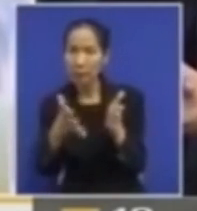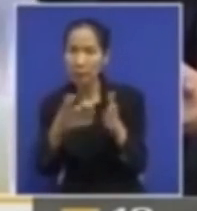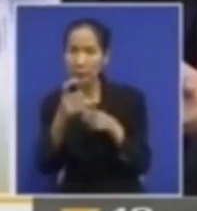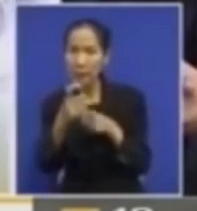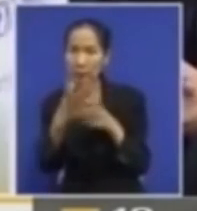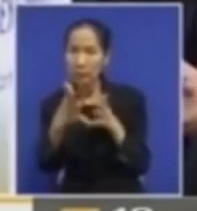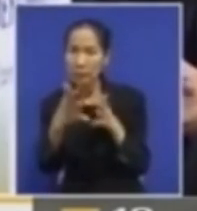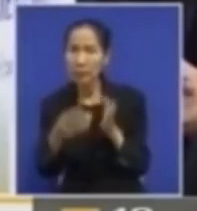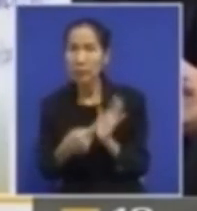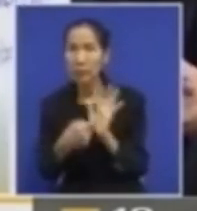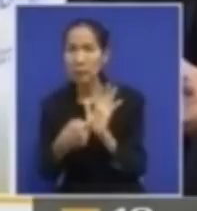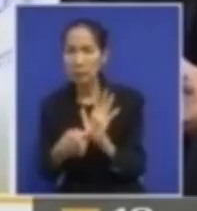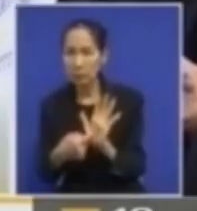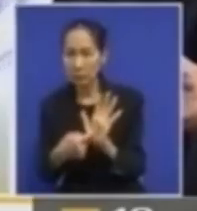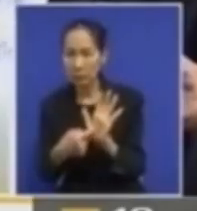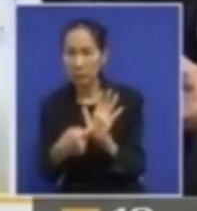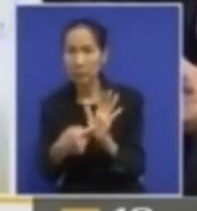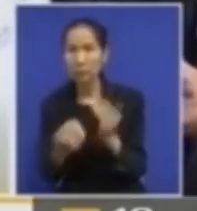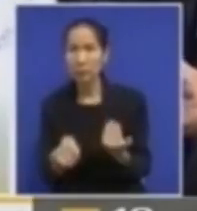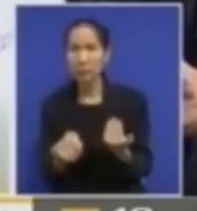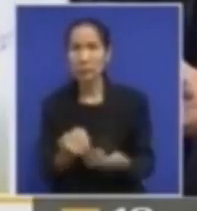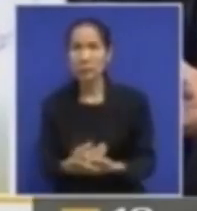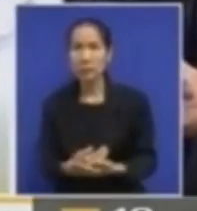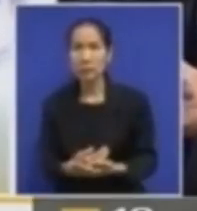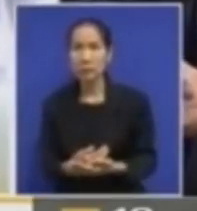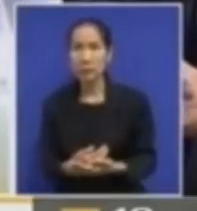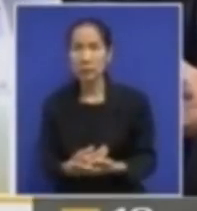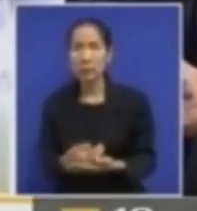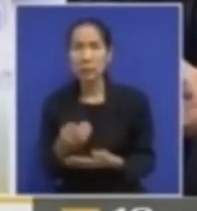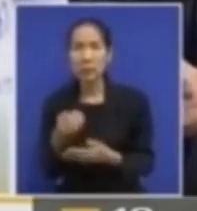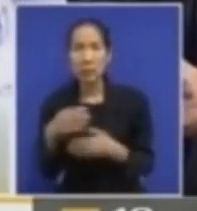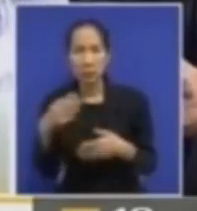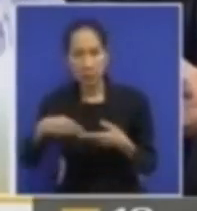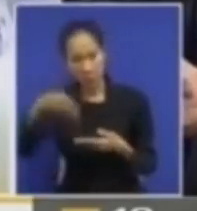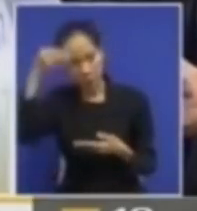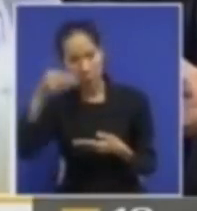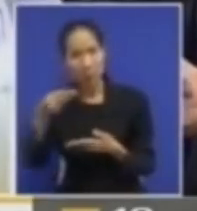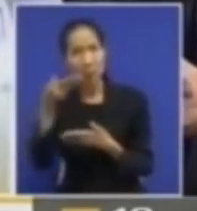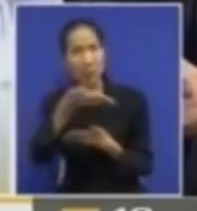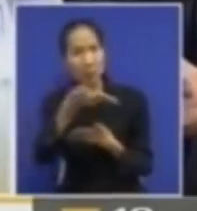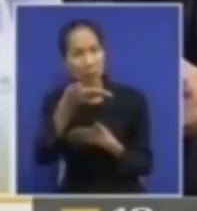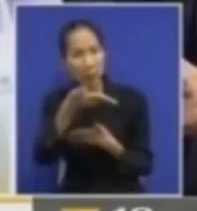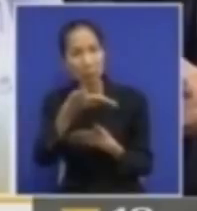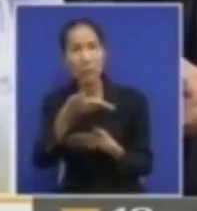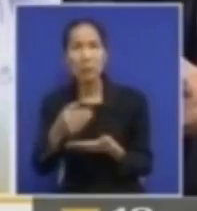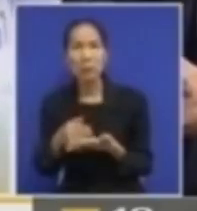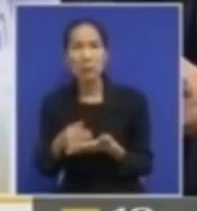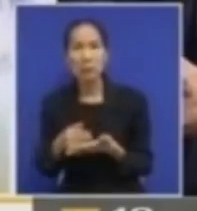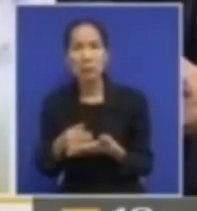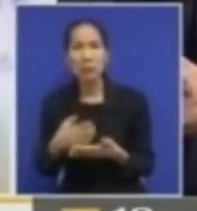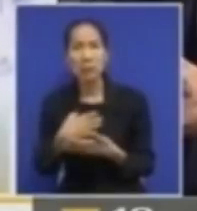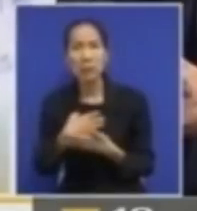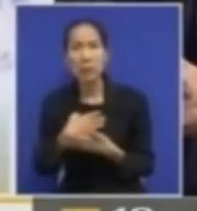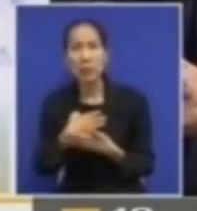ญาตท่านประธานที่จะแสดงให้ดูเป็นข้อเรียกร้องของคณะนักศึกษานะครับที่อยากให้การ